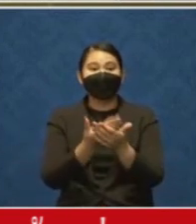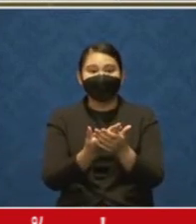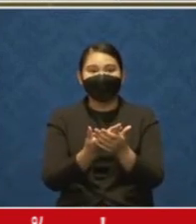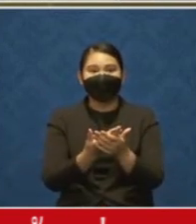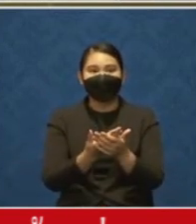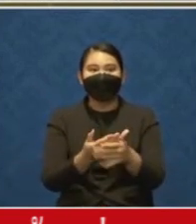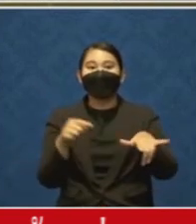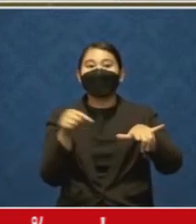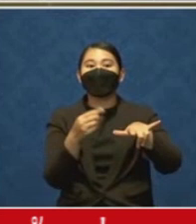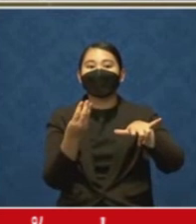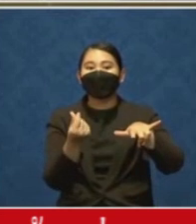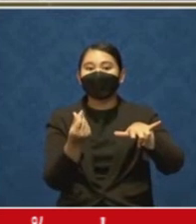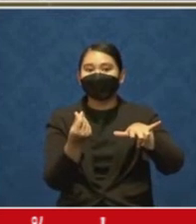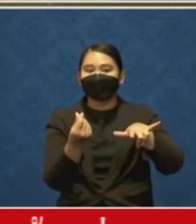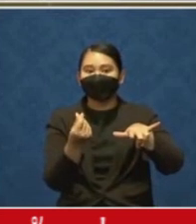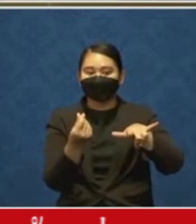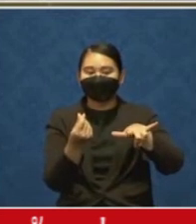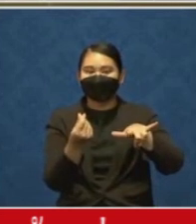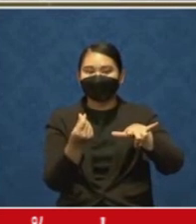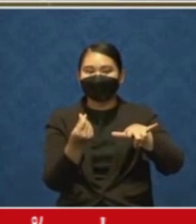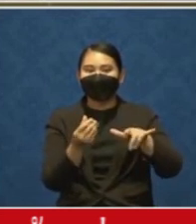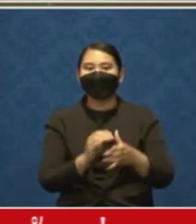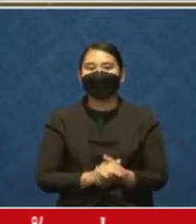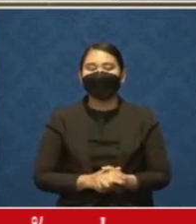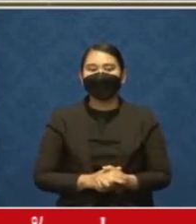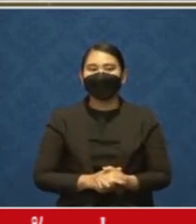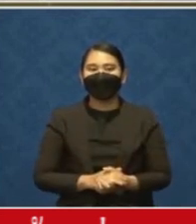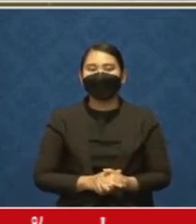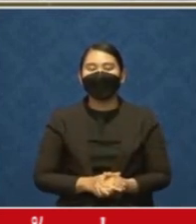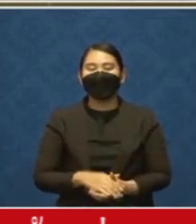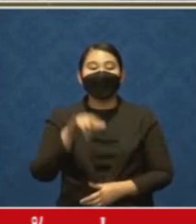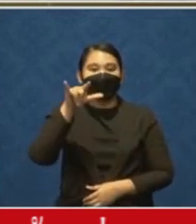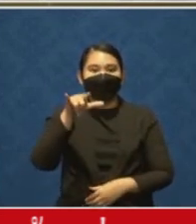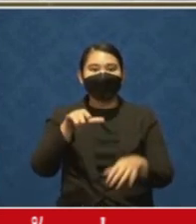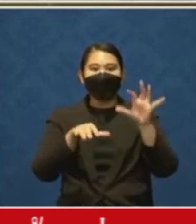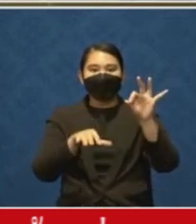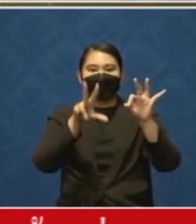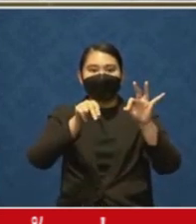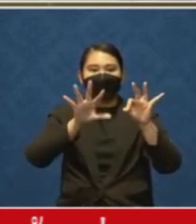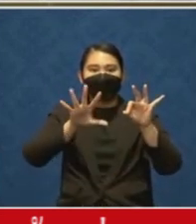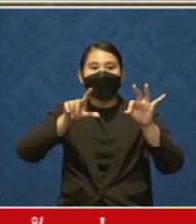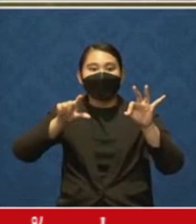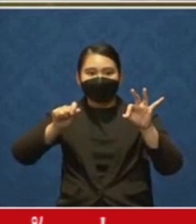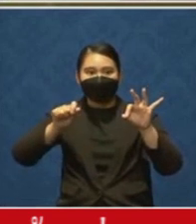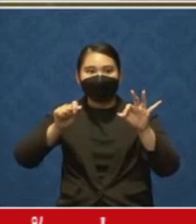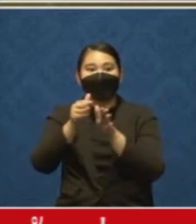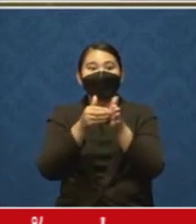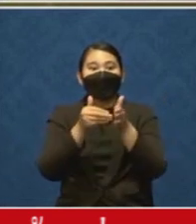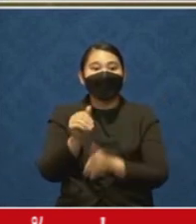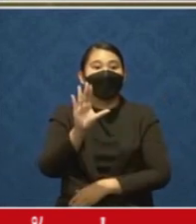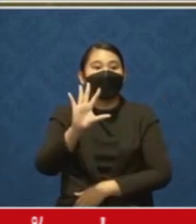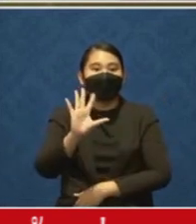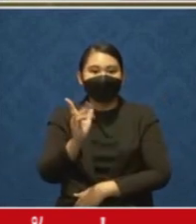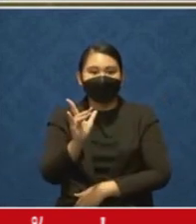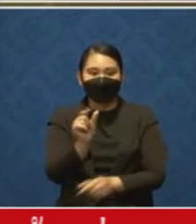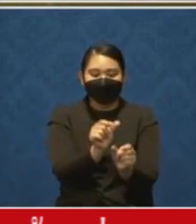ามันเนี่ยลำหนึ่งเท่าไหร่ผมต้องเรียนท่านประธานครับราคา F-35A นะครับสีชมพูเนี่ยครับท่านประธาน